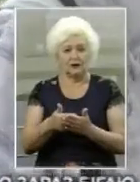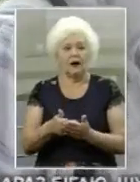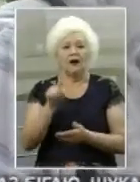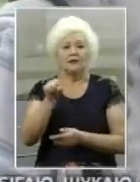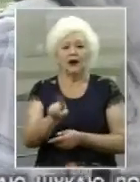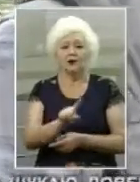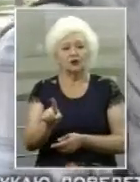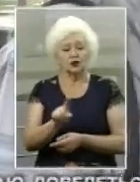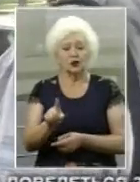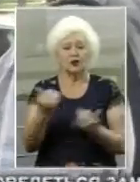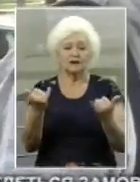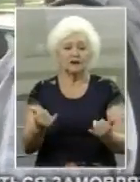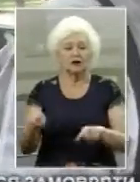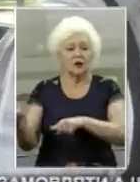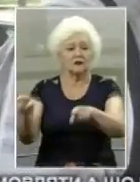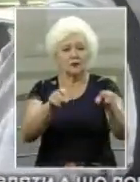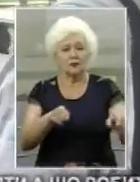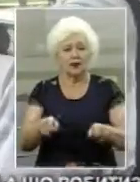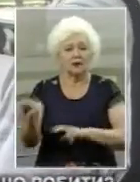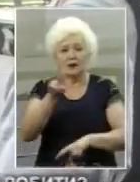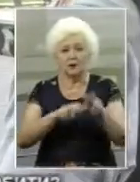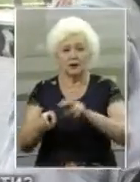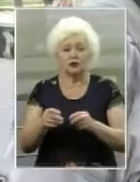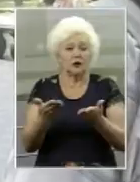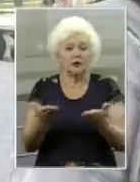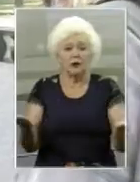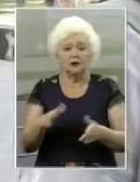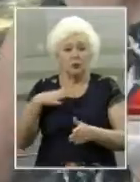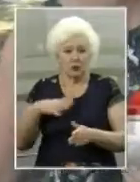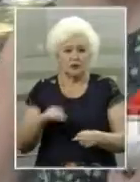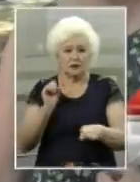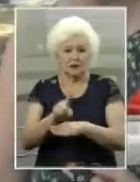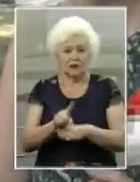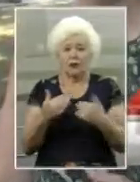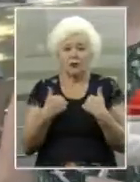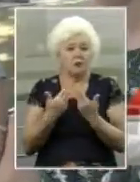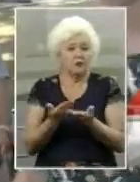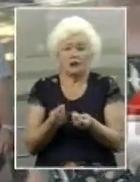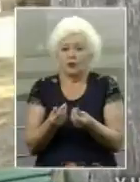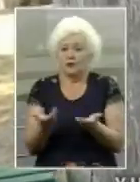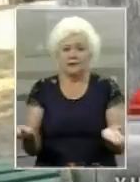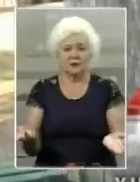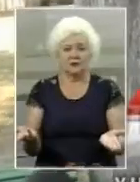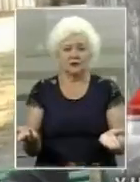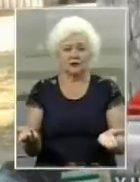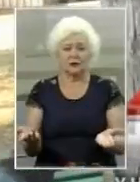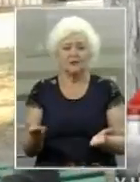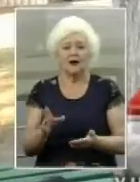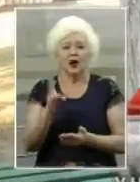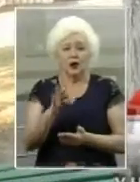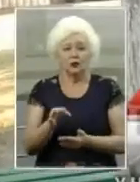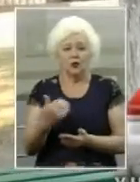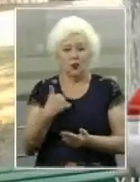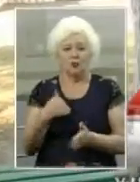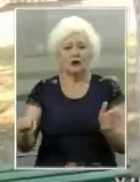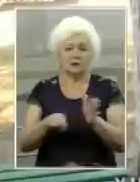що зараз бігаємо мищі. Мені прийдеться заказувати, ну а що робити? У мене не за що купити. У нас кабельна аналогія,